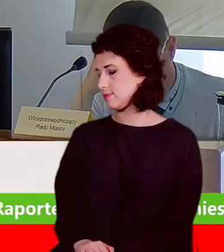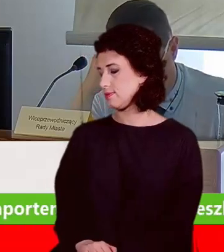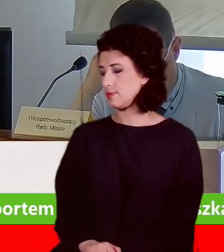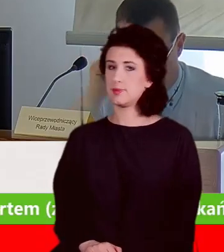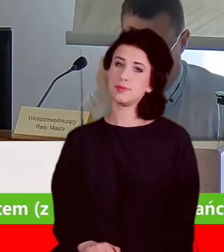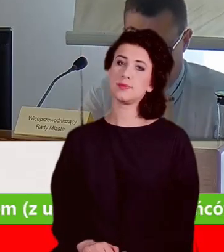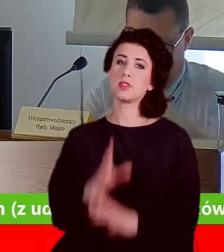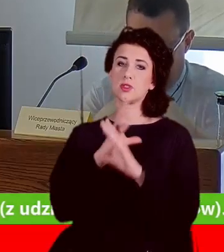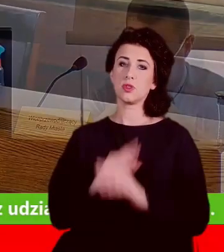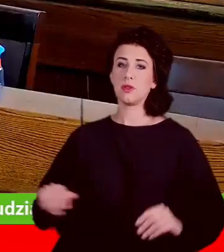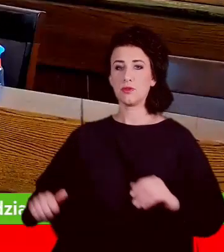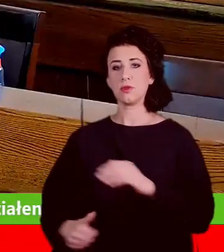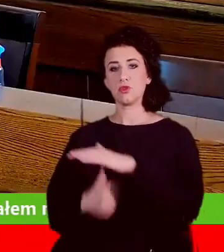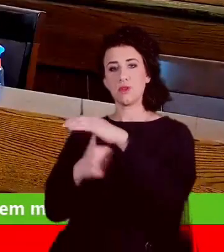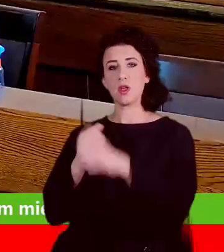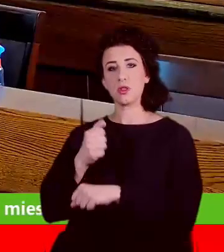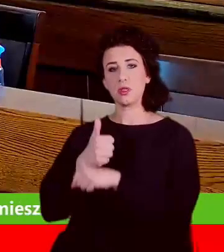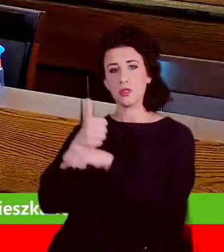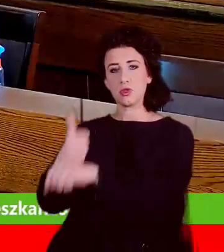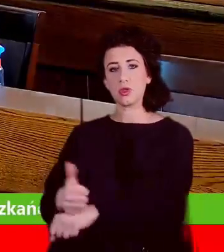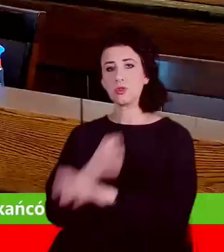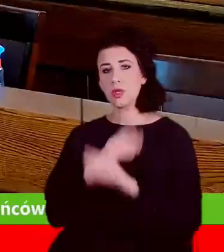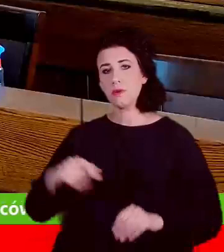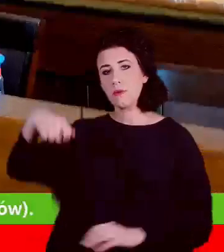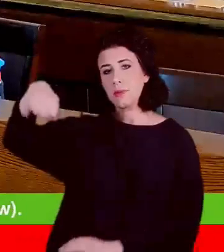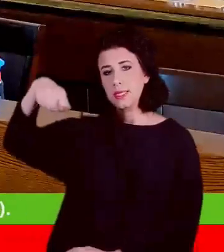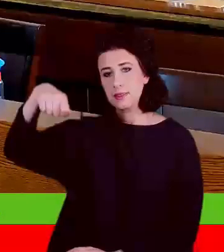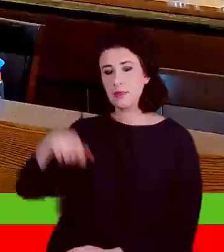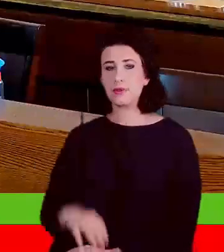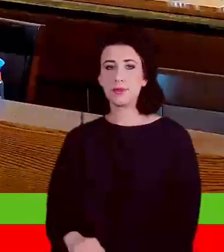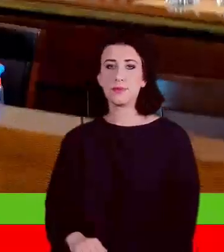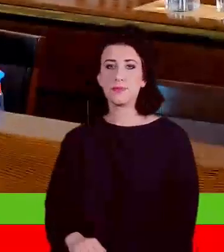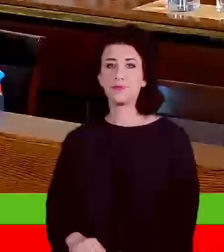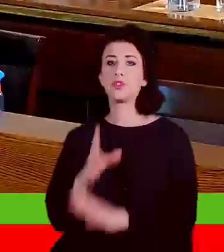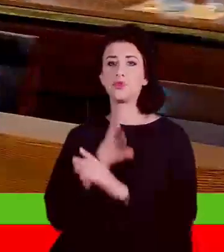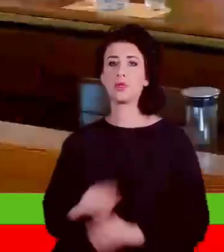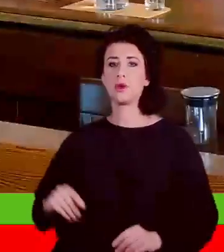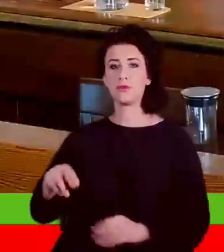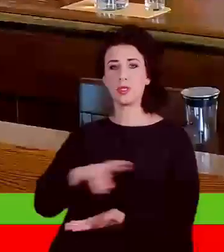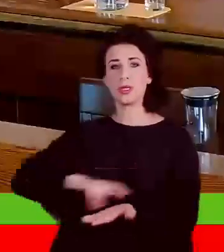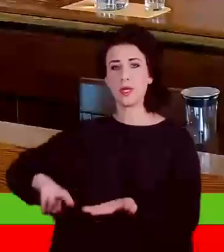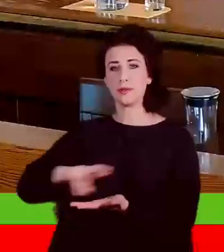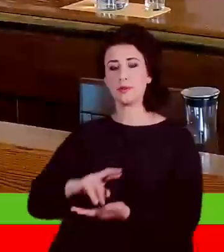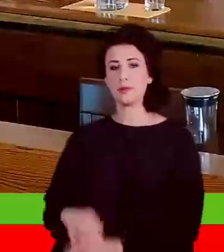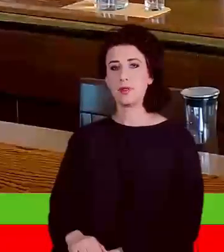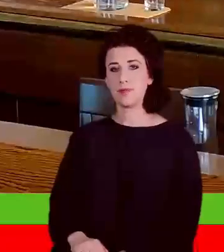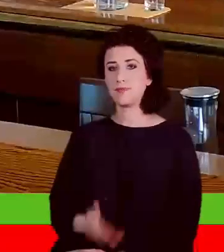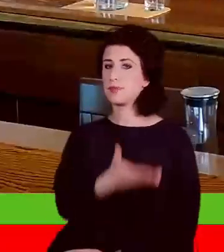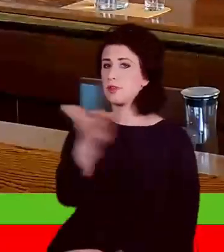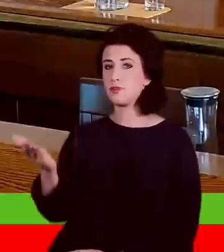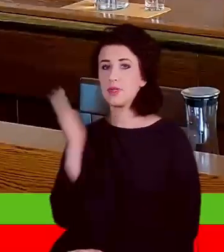Szanowny panie przewodniczący, szanowny panie prezydencie, szanowni radni i drodzy